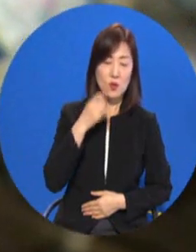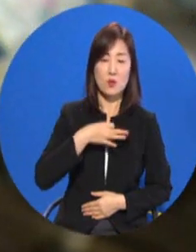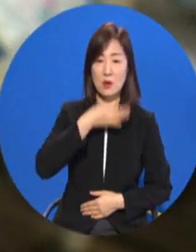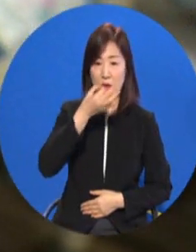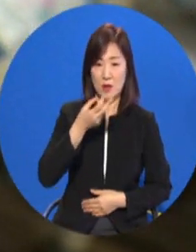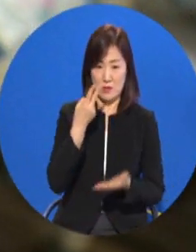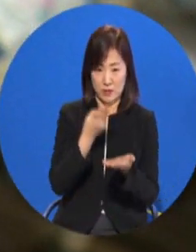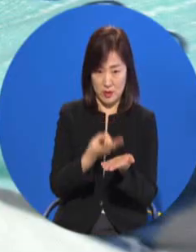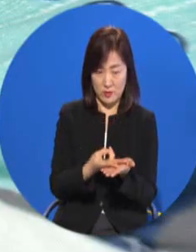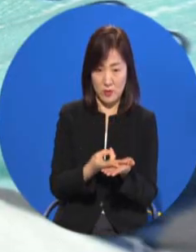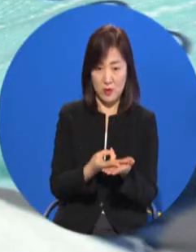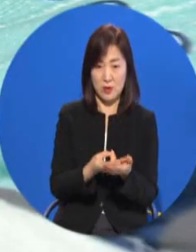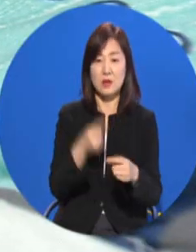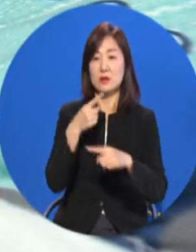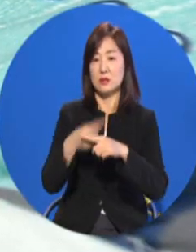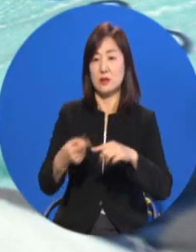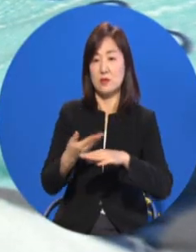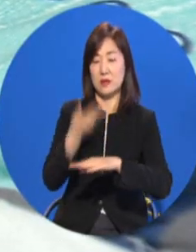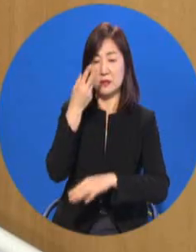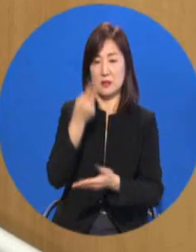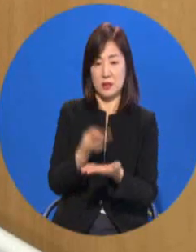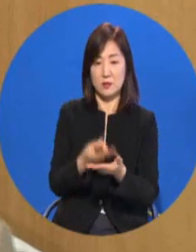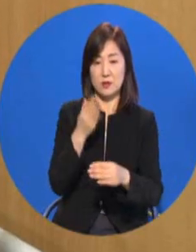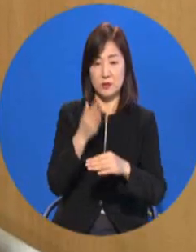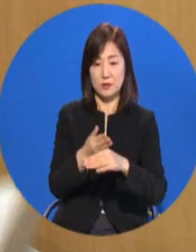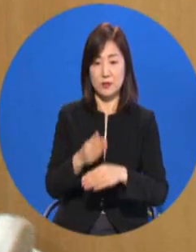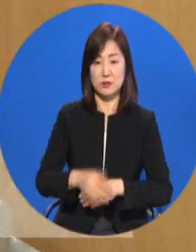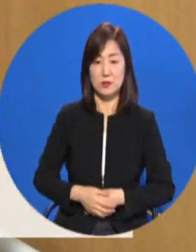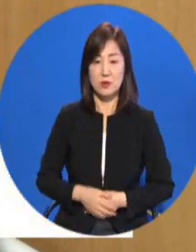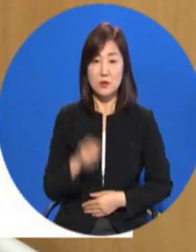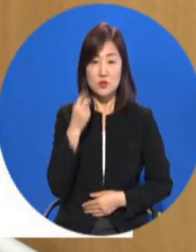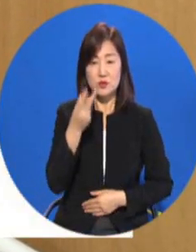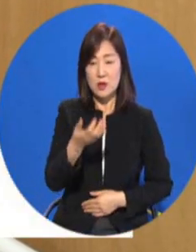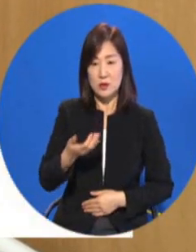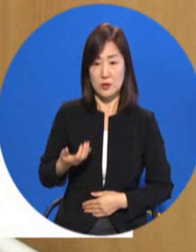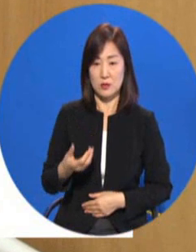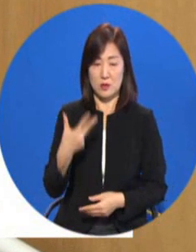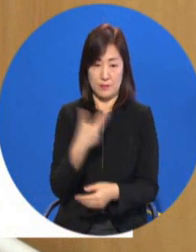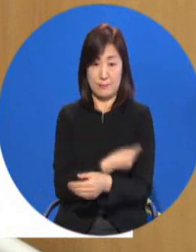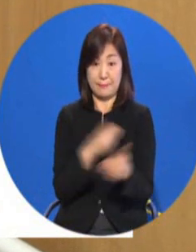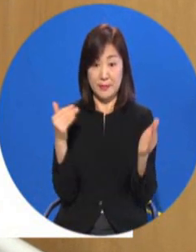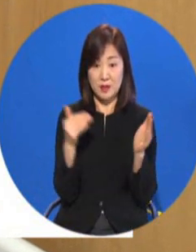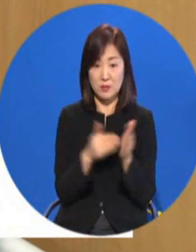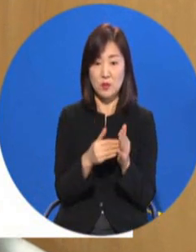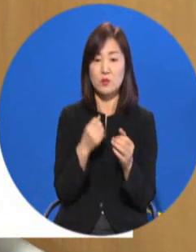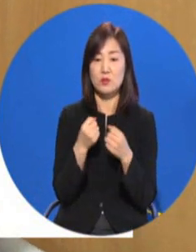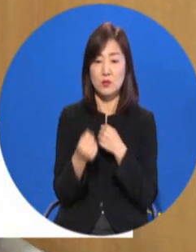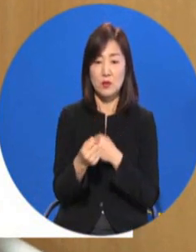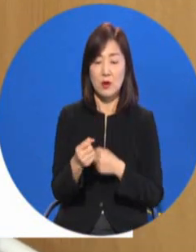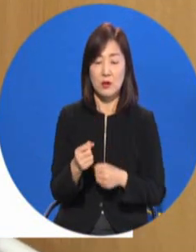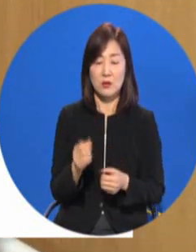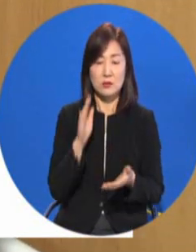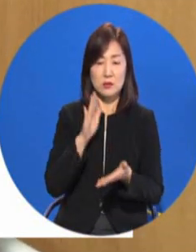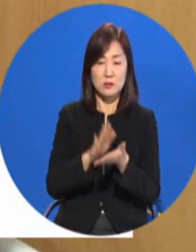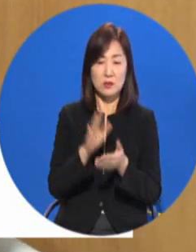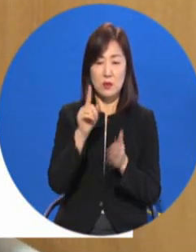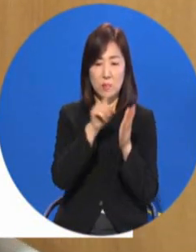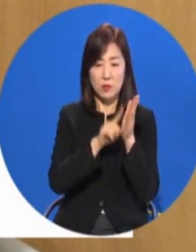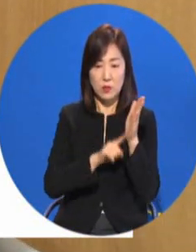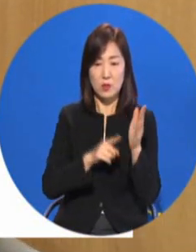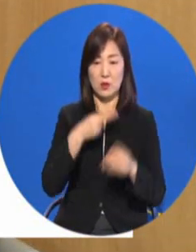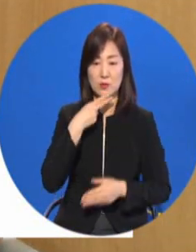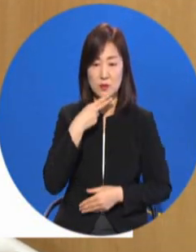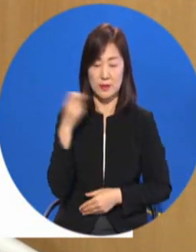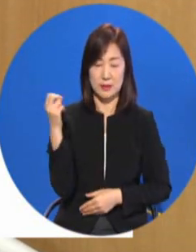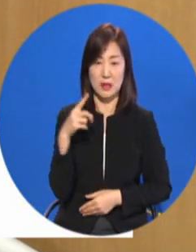전체 병실에 절반 이상을 차지합니다 이제 두달 전에 예방 보통 갑씩 맞췄는데 여량 떨어져 가면 될 독감 검사를